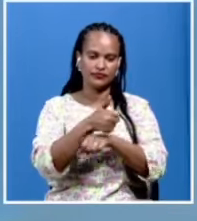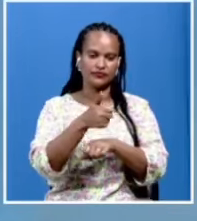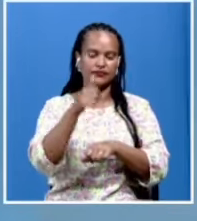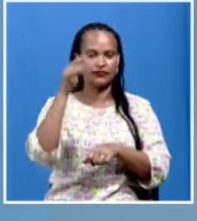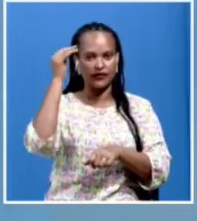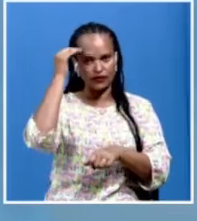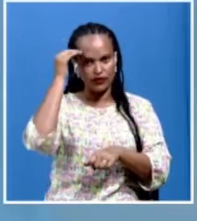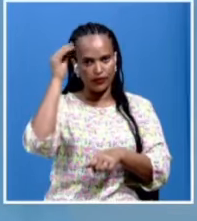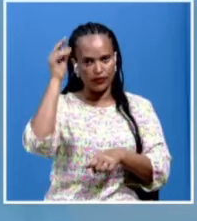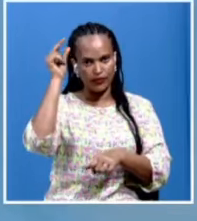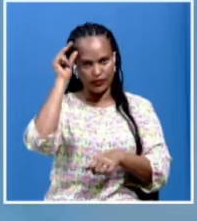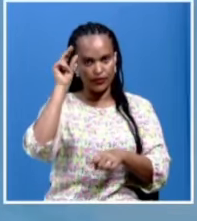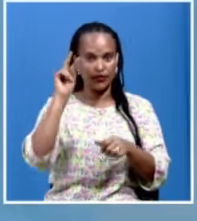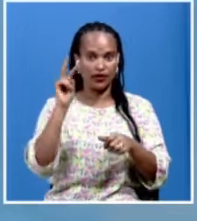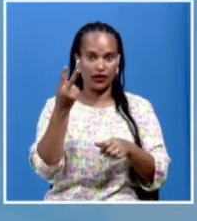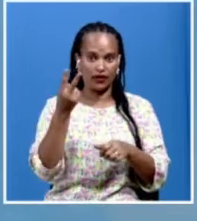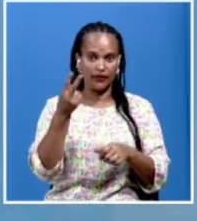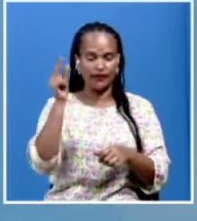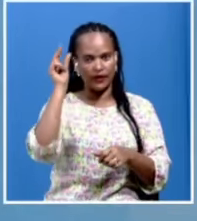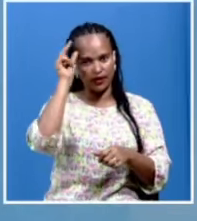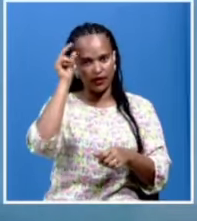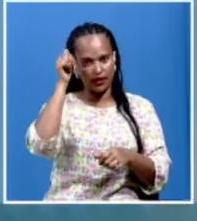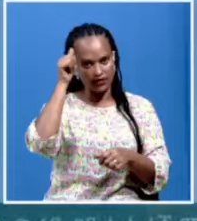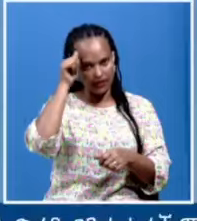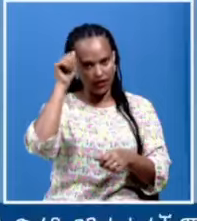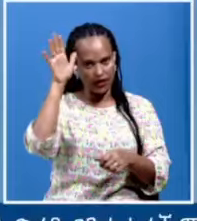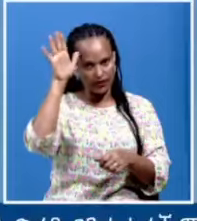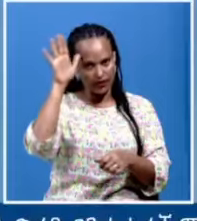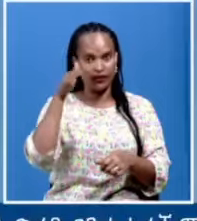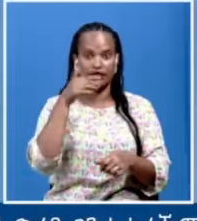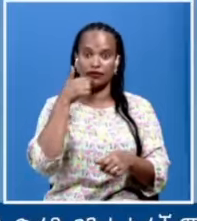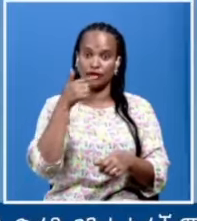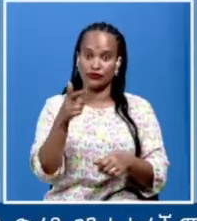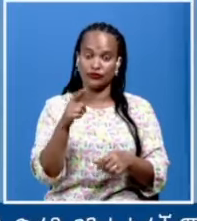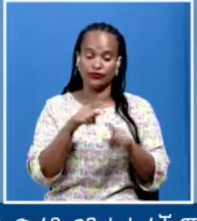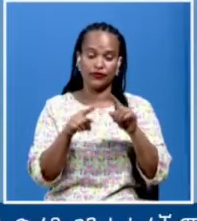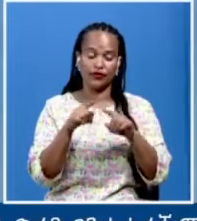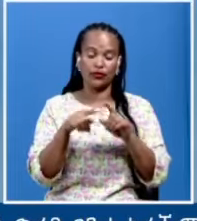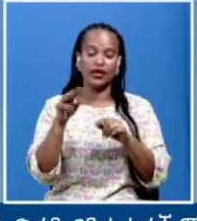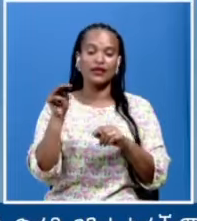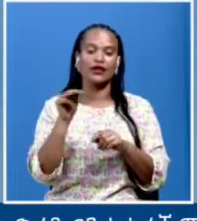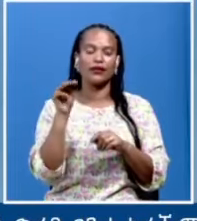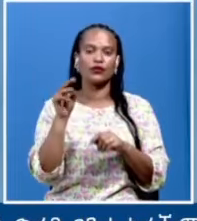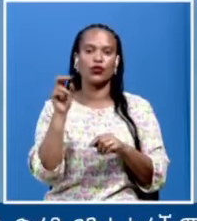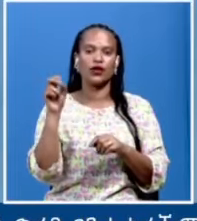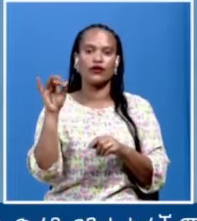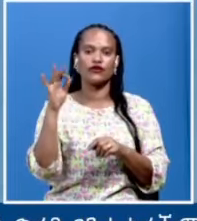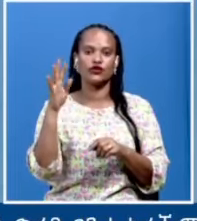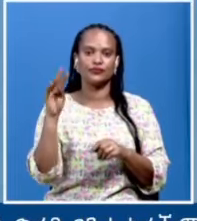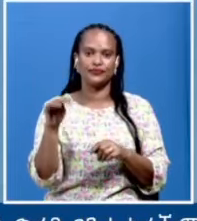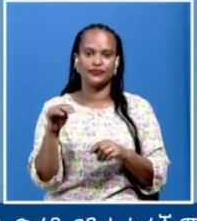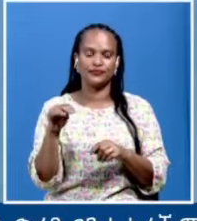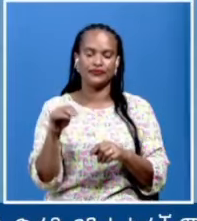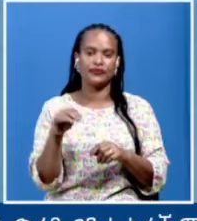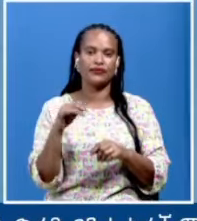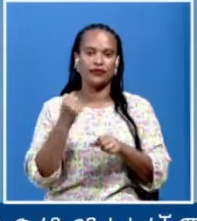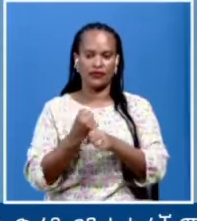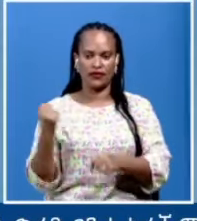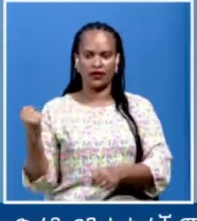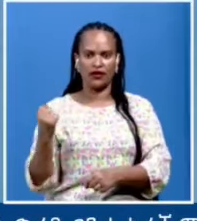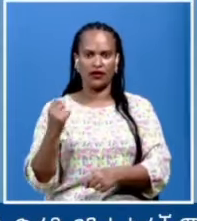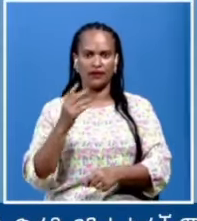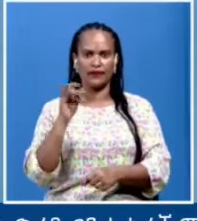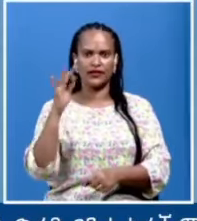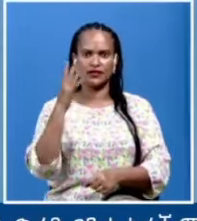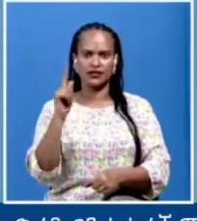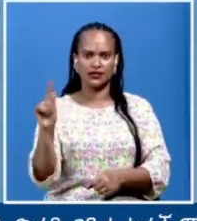መዝገቦ በሪሁ ሕሸ ካልኣይ ተኸሳሲ ብርሃነ ጽውሃ ግርማይ ዝተባህሉ ኣብ ዝተፈላለዩ ጣብያታት ወረዳ ጋንታ ኣፉሽም ካራን በትርን